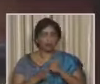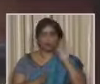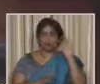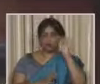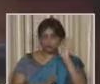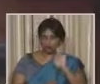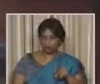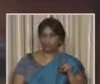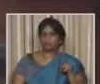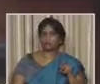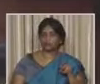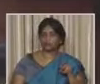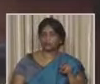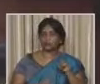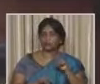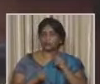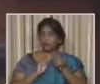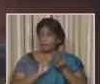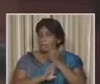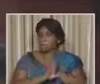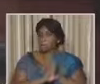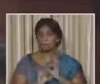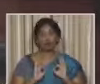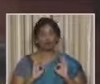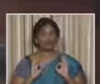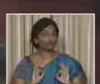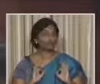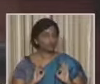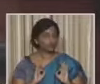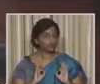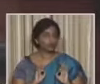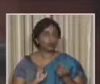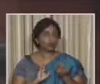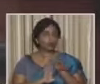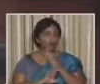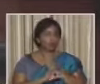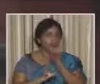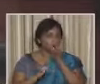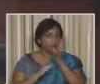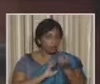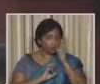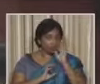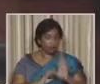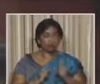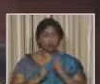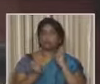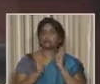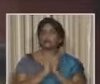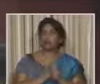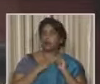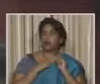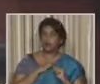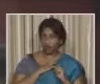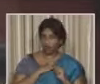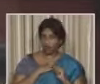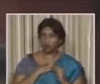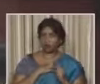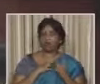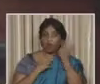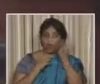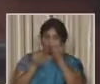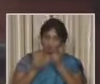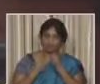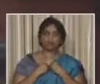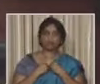ஏற்பட்டதாக கூறப்படுகிறது. எனவே தயார் நிலை முன்கூட்டிய ஒரு தாக்குதலாக எவ்வாறு மாறியது என்பதை தெரிந்தாருங்கள்.